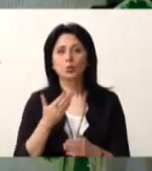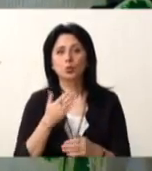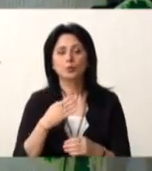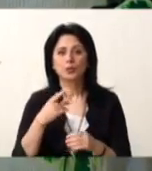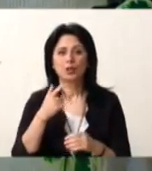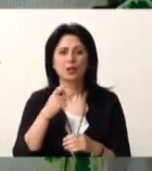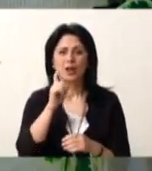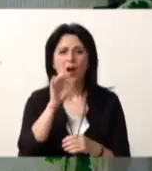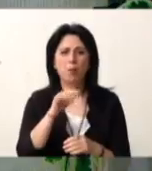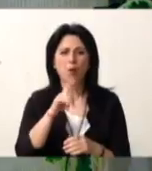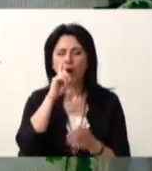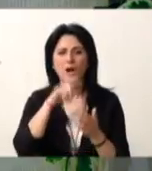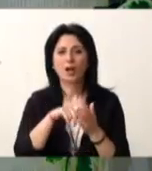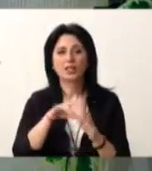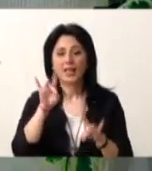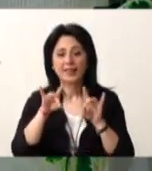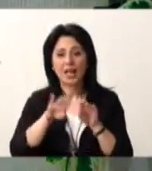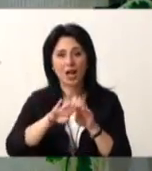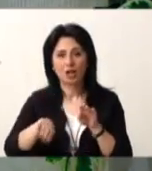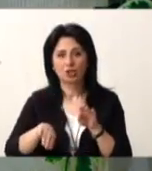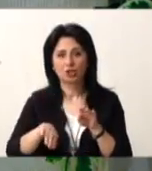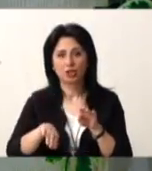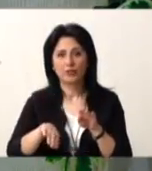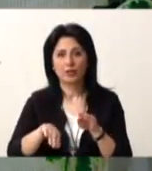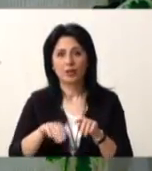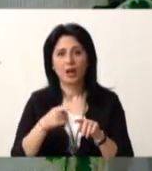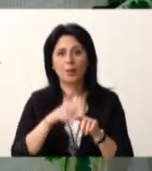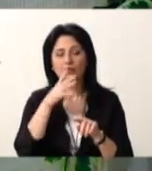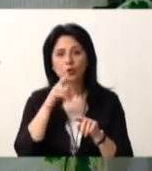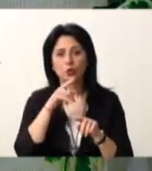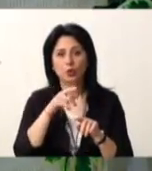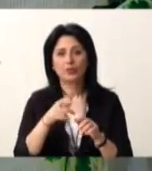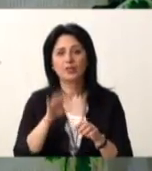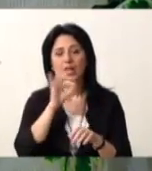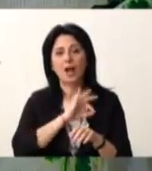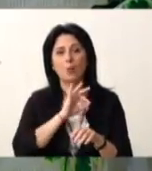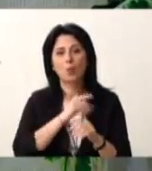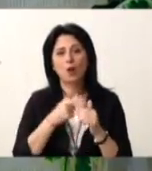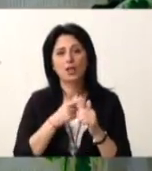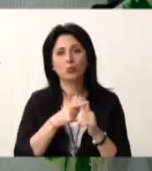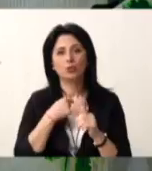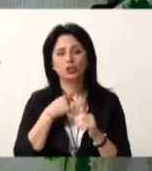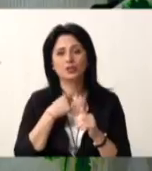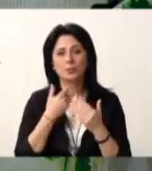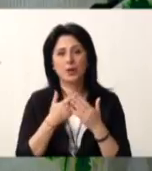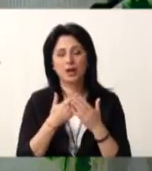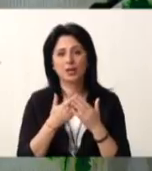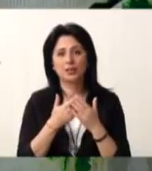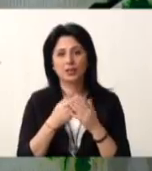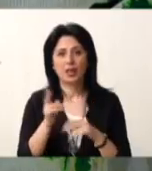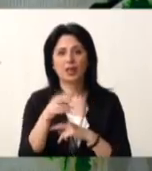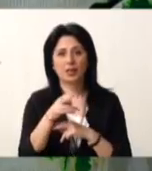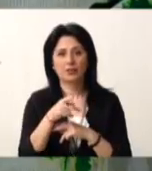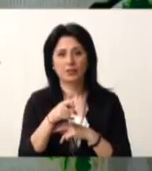ხბოს ან თუნდაც ფრინველის ხორცს ნახარში ამ დროს გამოყენებული პროდუქტებიდან. ჩვენ მაგალითად აქ